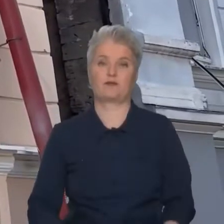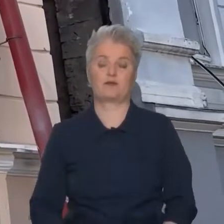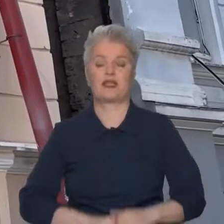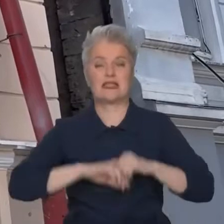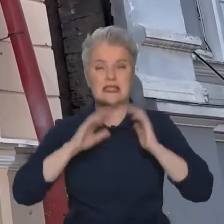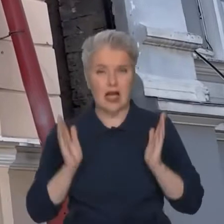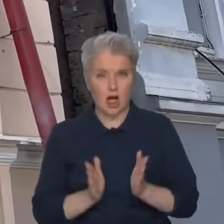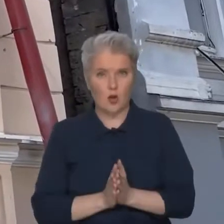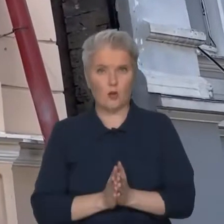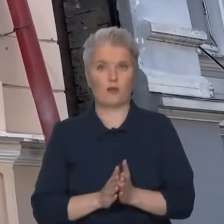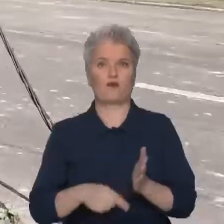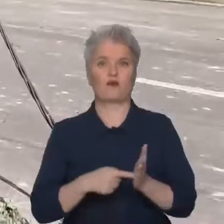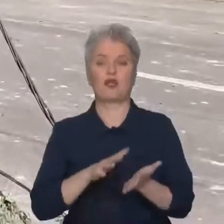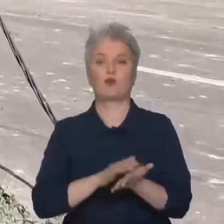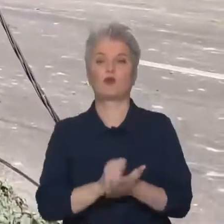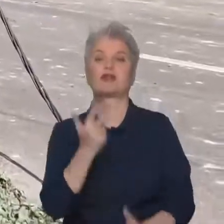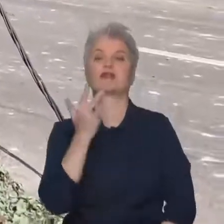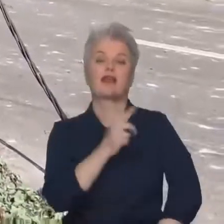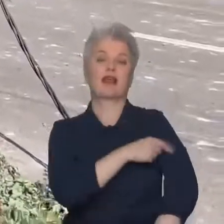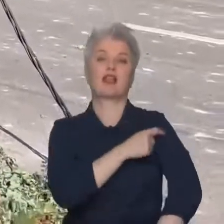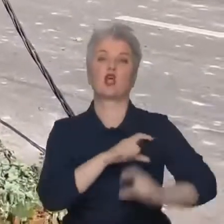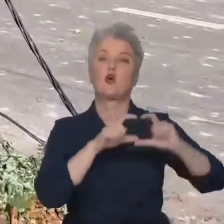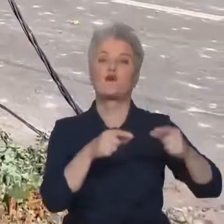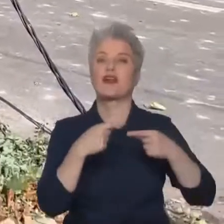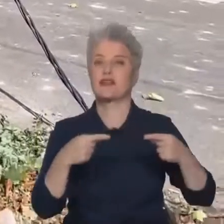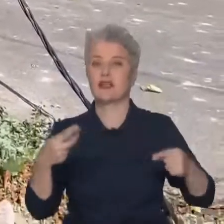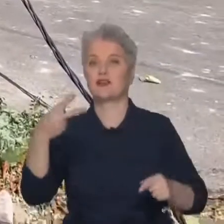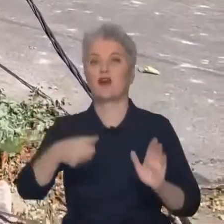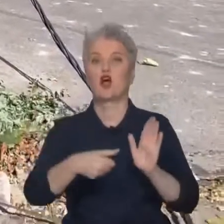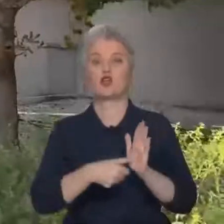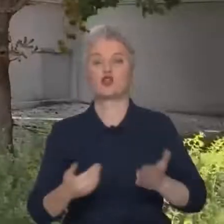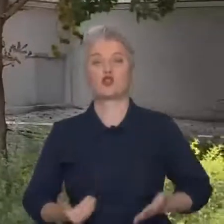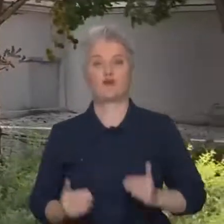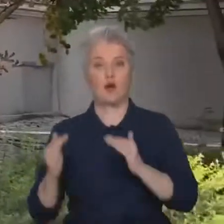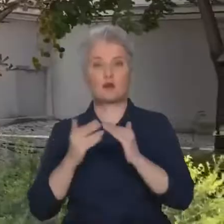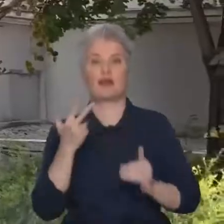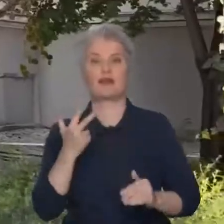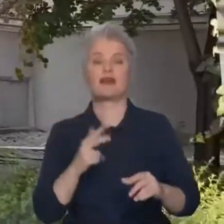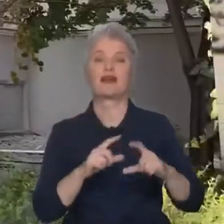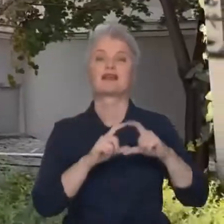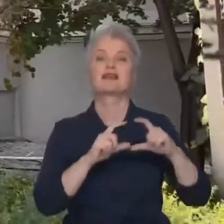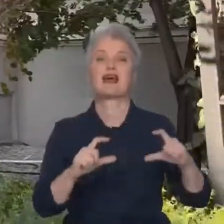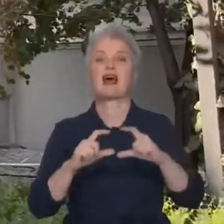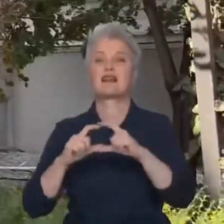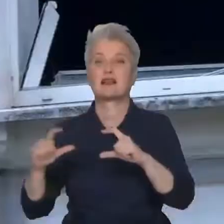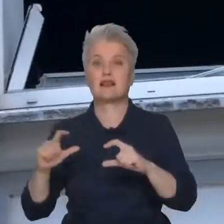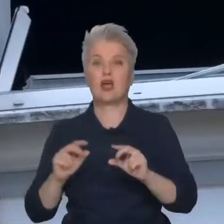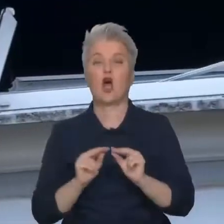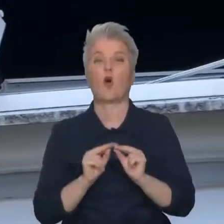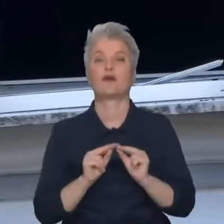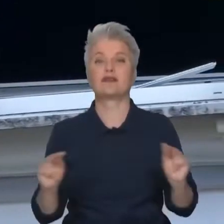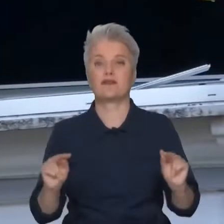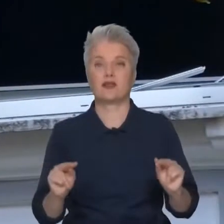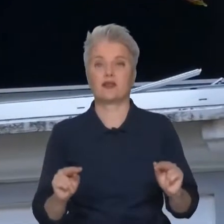Загалом у місті пошкодило 3 лікувальних заклади, а також 26 житлових будинків, 3 заклади освіти. Можна сказати,